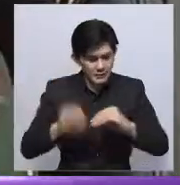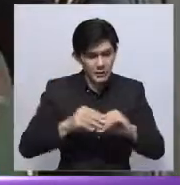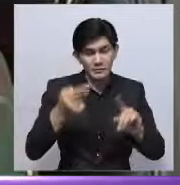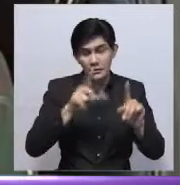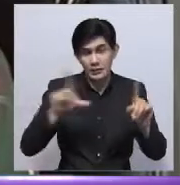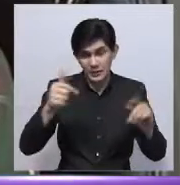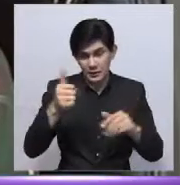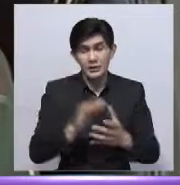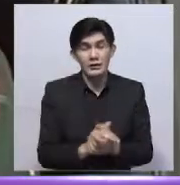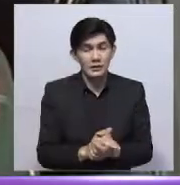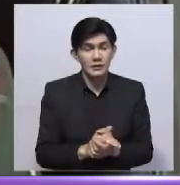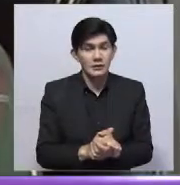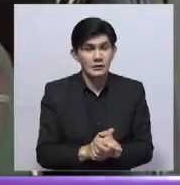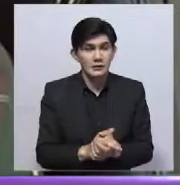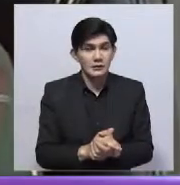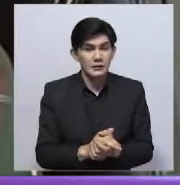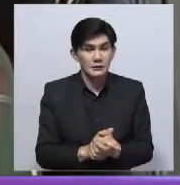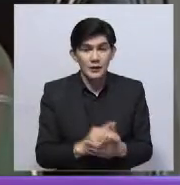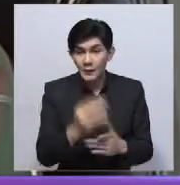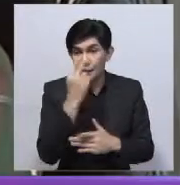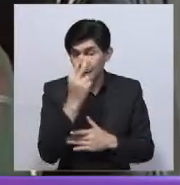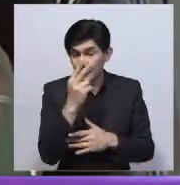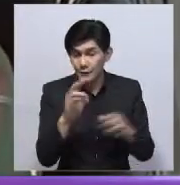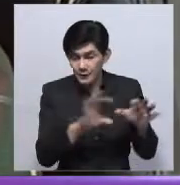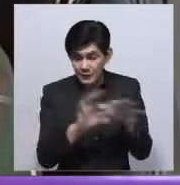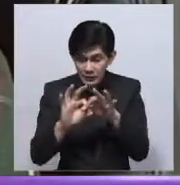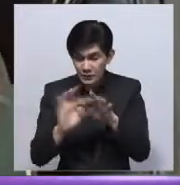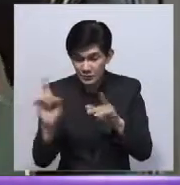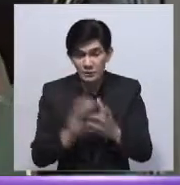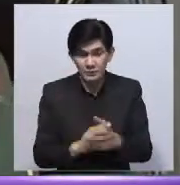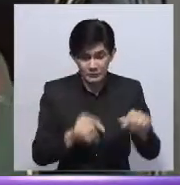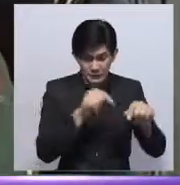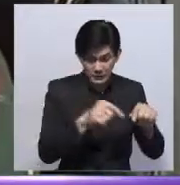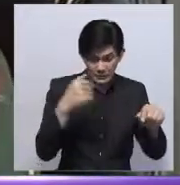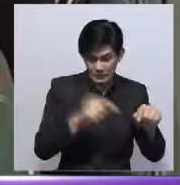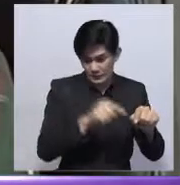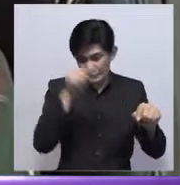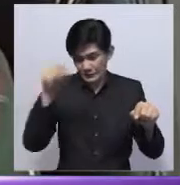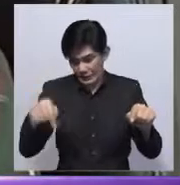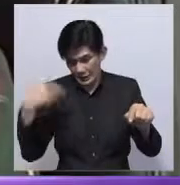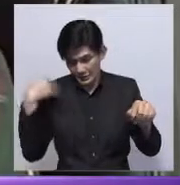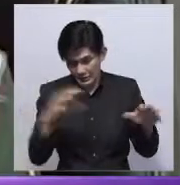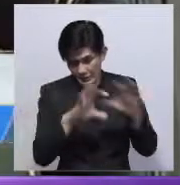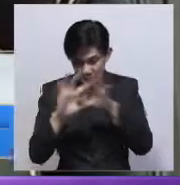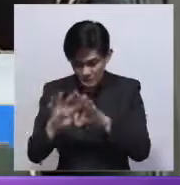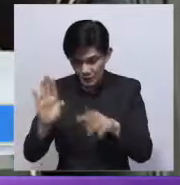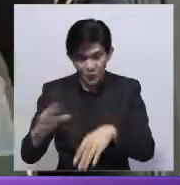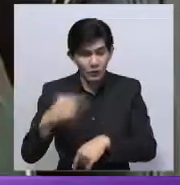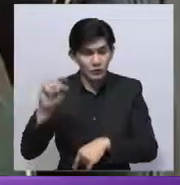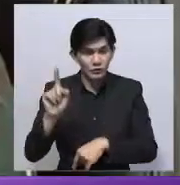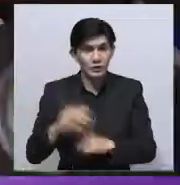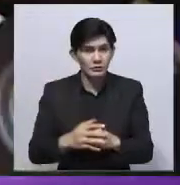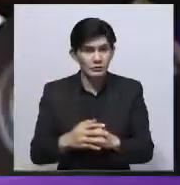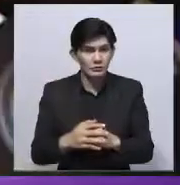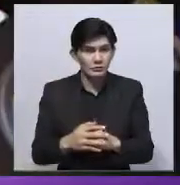านเหมือนกันนะครับรวมถึงถ้ามองเรื่องของจุดเชื่อมโยงนะครับจากแหลมฉบังมาในการได้เชื่อมโยงไปจังหวัดพัทธบองอีกฝั่งห